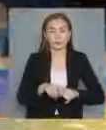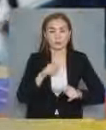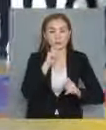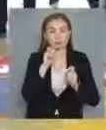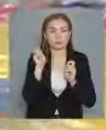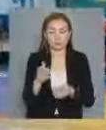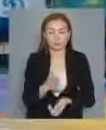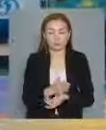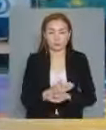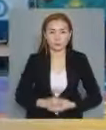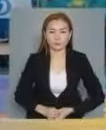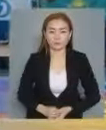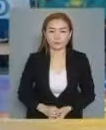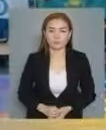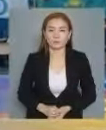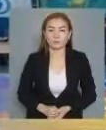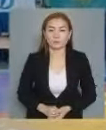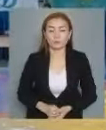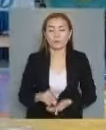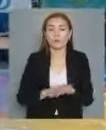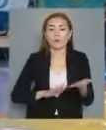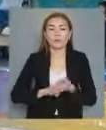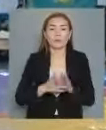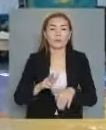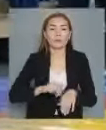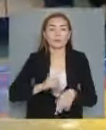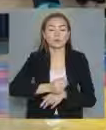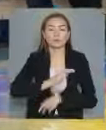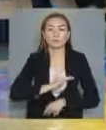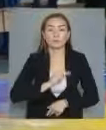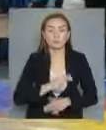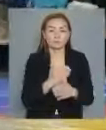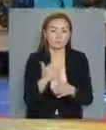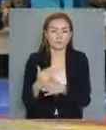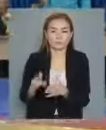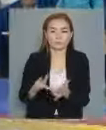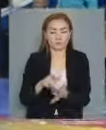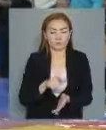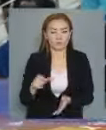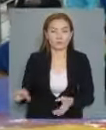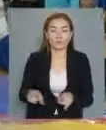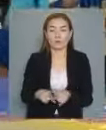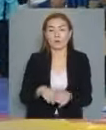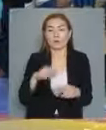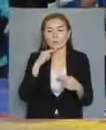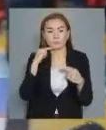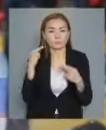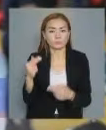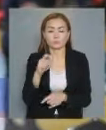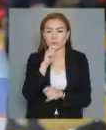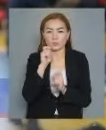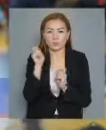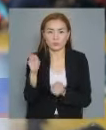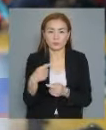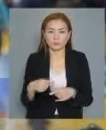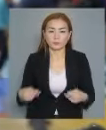алғыс хат пен естелік сыйлықтар табысталды. Сондай-ақ шарада полиция қызметкерлеріне көмек көрсеткен қала тұрғындарының ерен еңбегін жоғары бағаланып, сыйлықтар